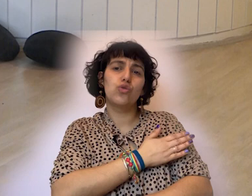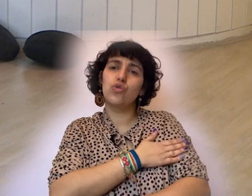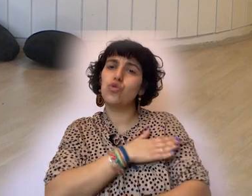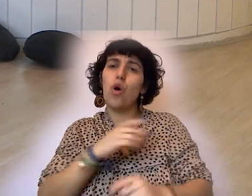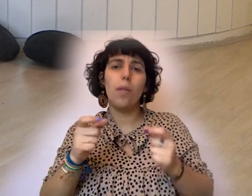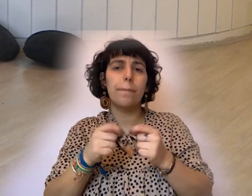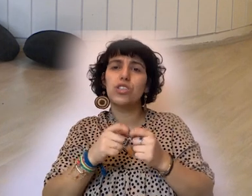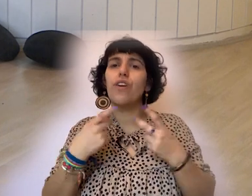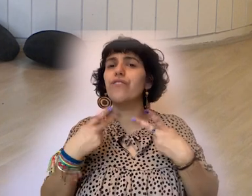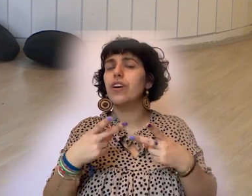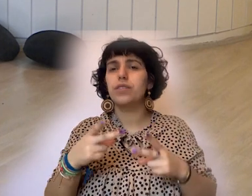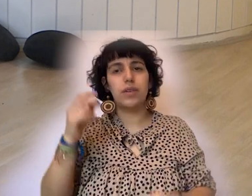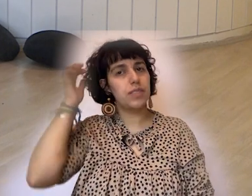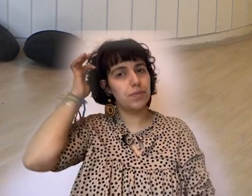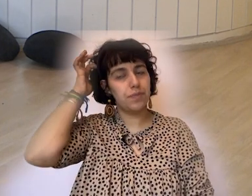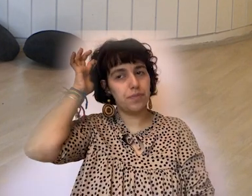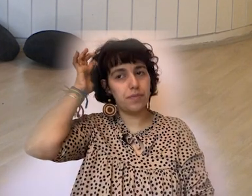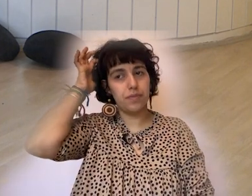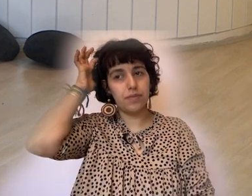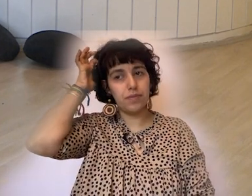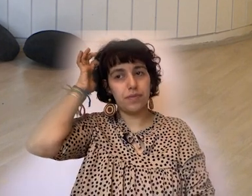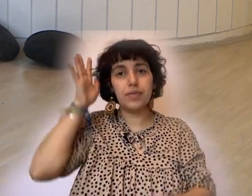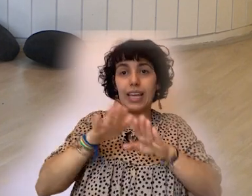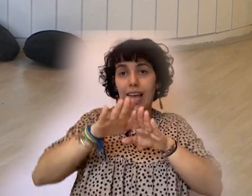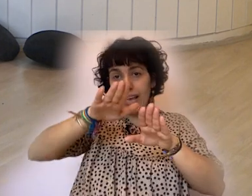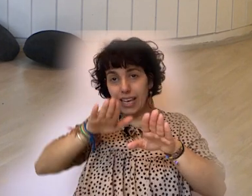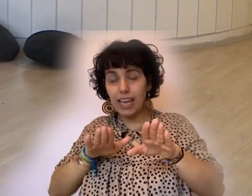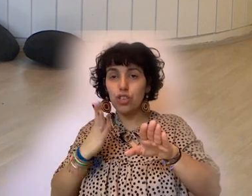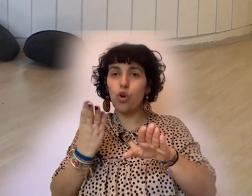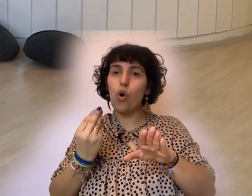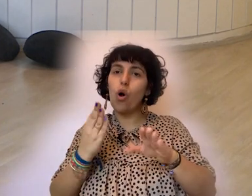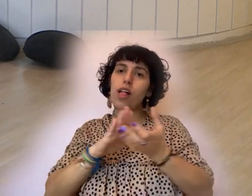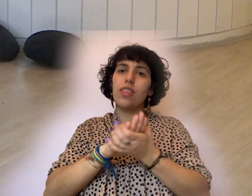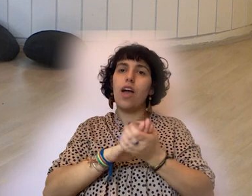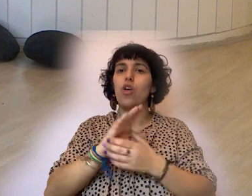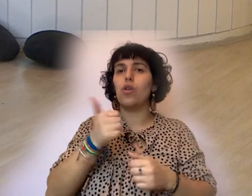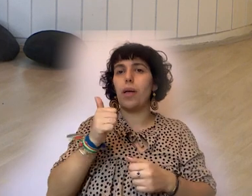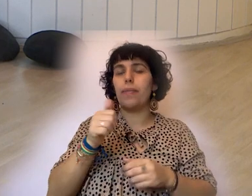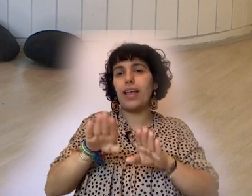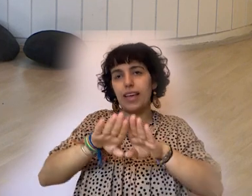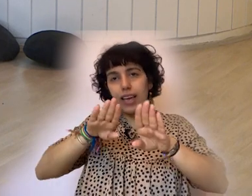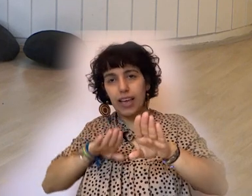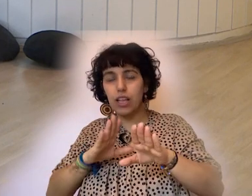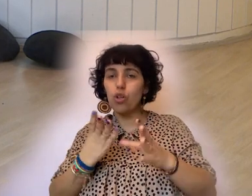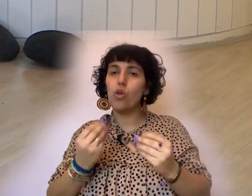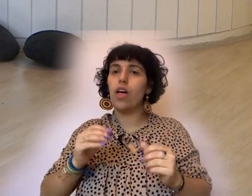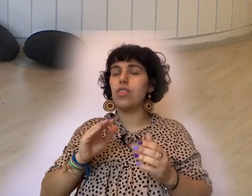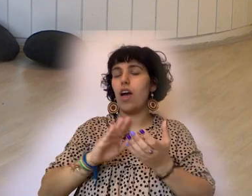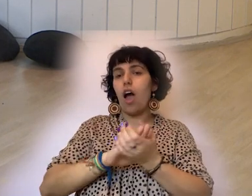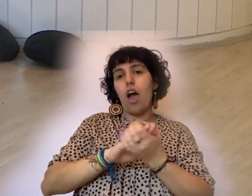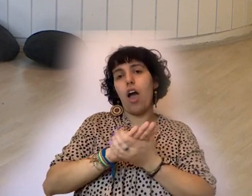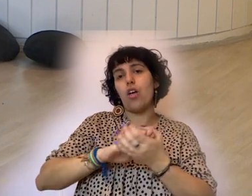yüzden ayağa geri almak çok önemli ama tabii ki bunların en başında zaten bizim Bütün temennimiz bu tarz bir pozisyona kimsenin düşmemesi